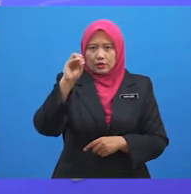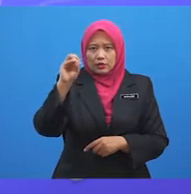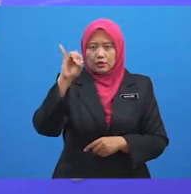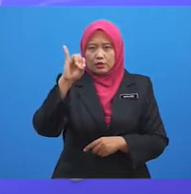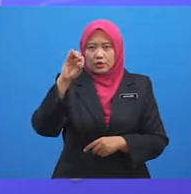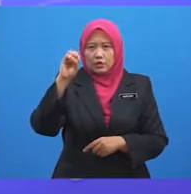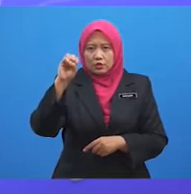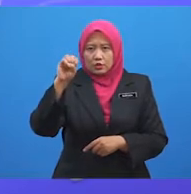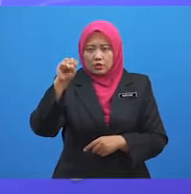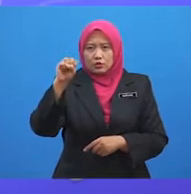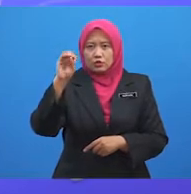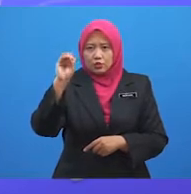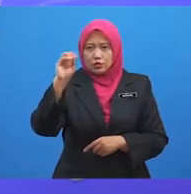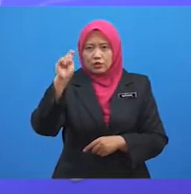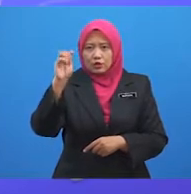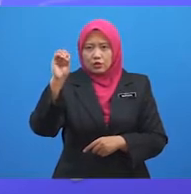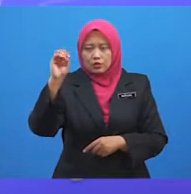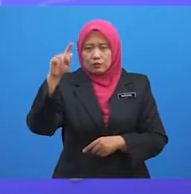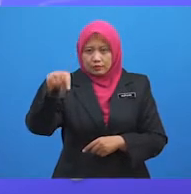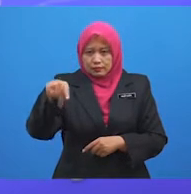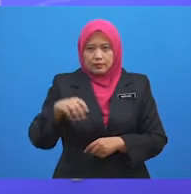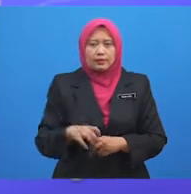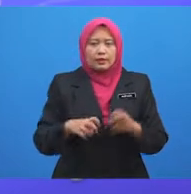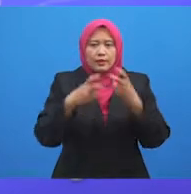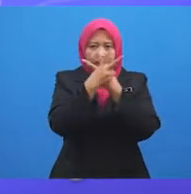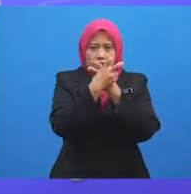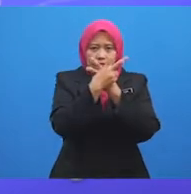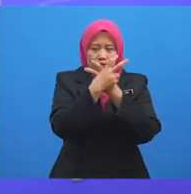Radioisotop ialah isotop yang tidak stabil